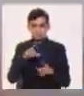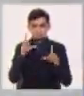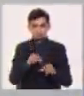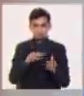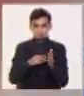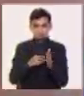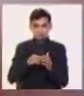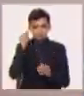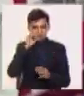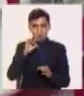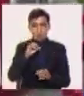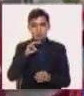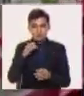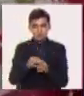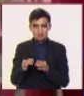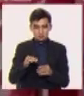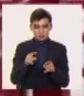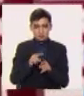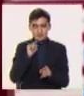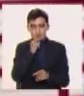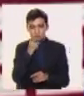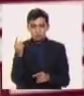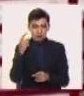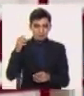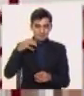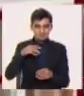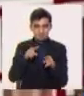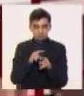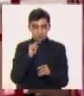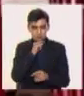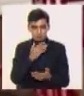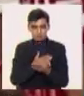за онлайн-обучение, ведь вузы будут экономить на коммунальных услугах.